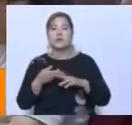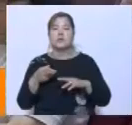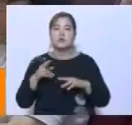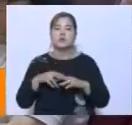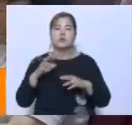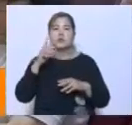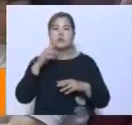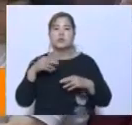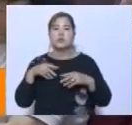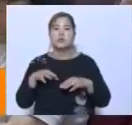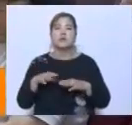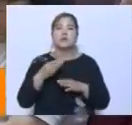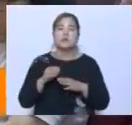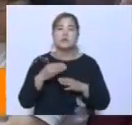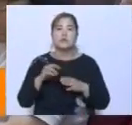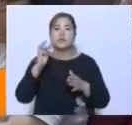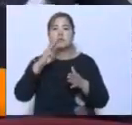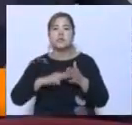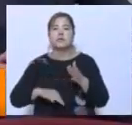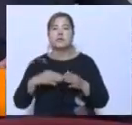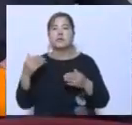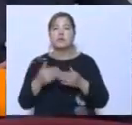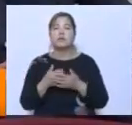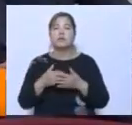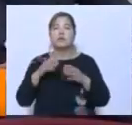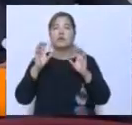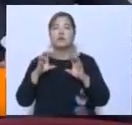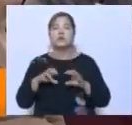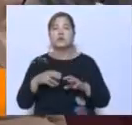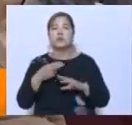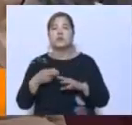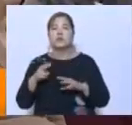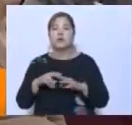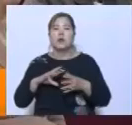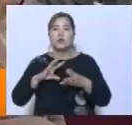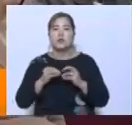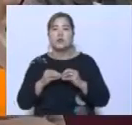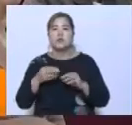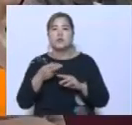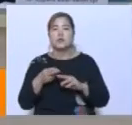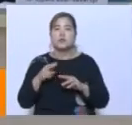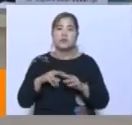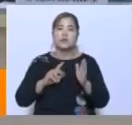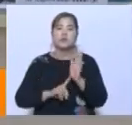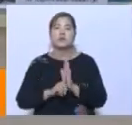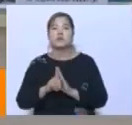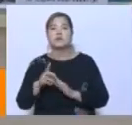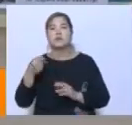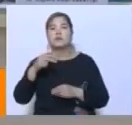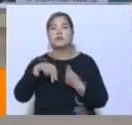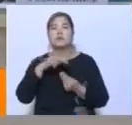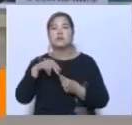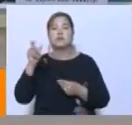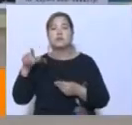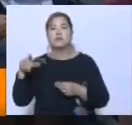случаях налогоплательщика ждет штраф. В новом кодексе это будет восприниматься как нулевая отчетность. Также начинающего предпринимателя будут